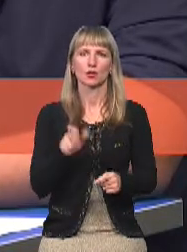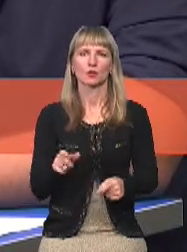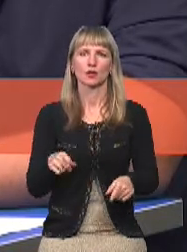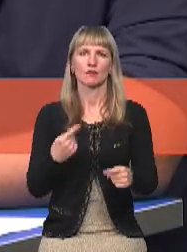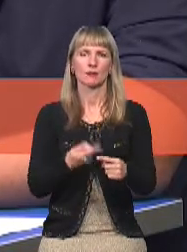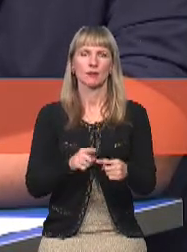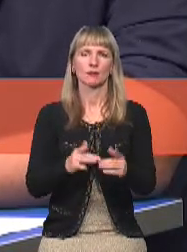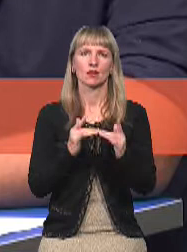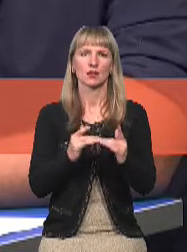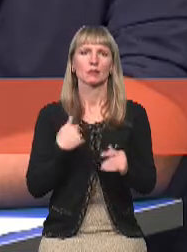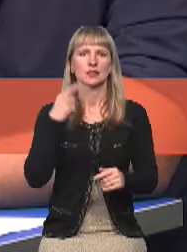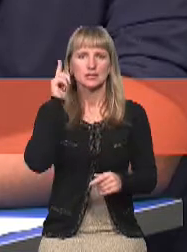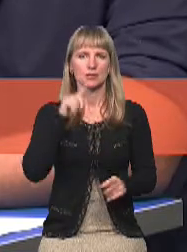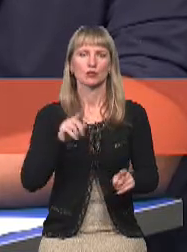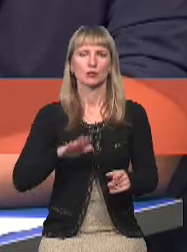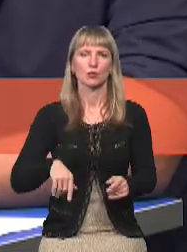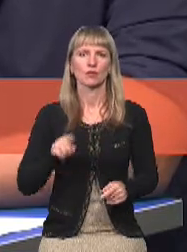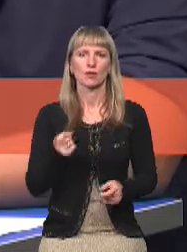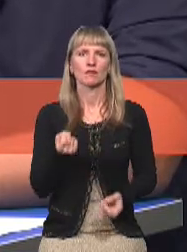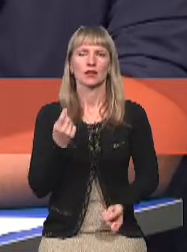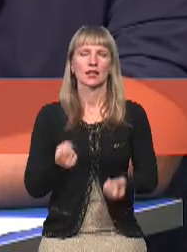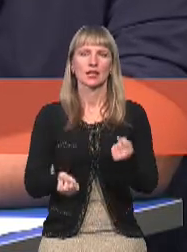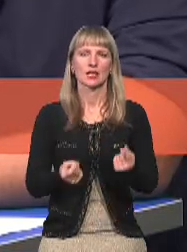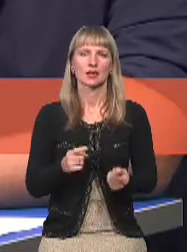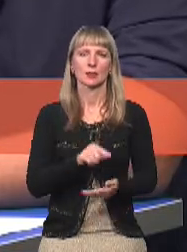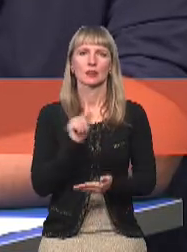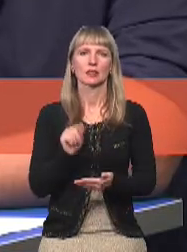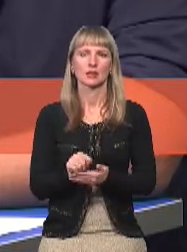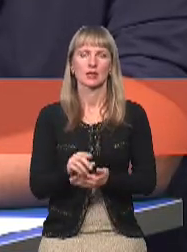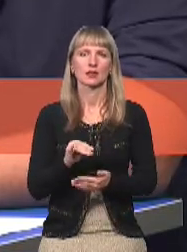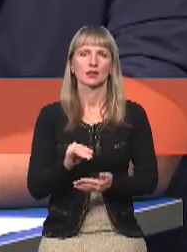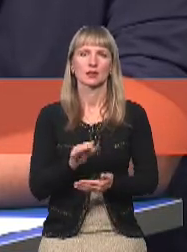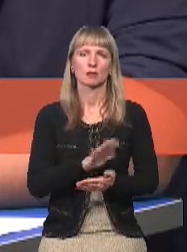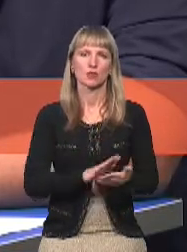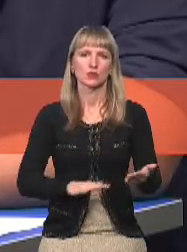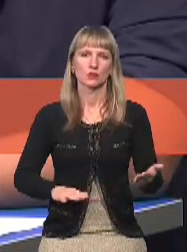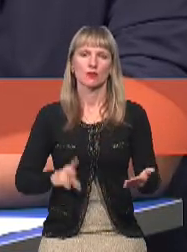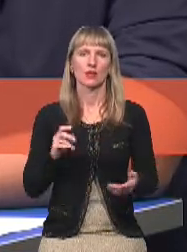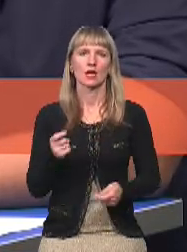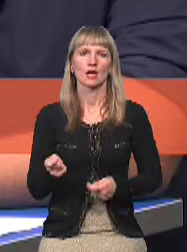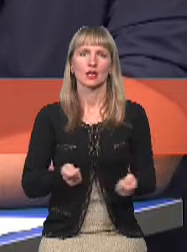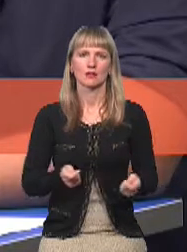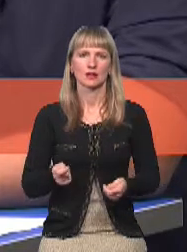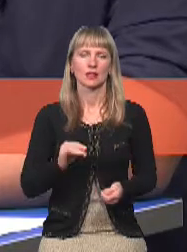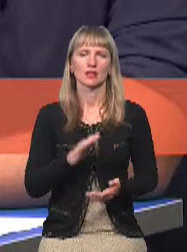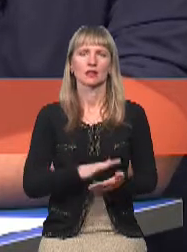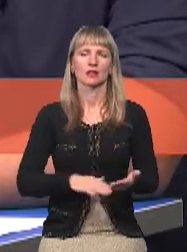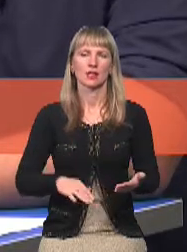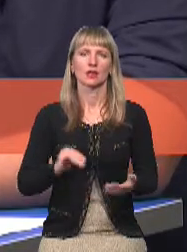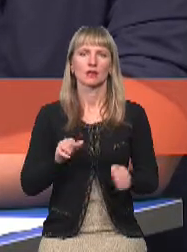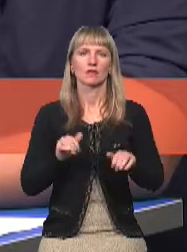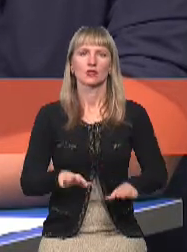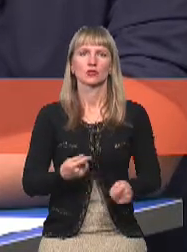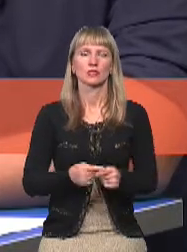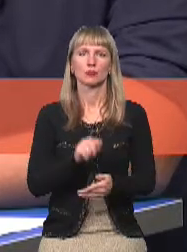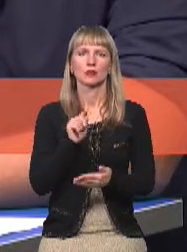такому інтернаті. Ми з вами знаємо, що потім там виникли певні питання і позови на керівника і так далі, і вирішували це